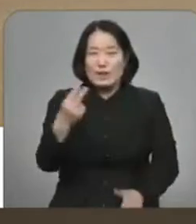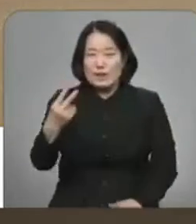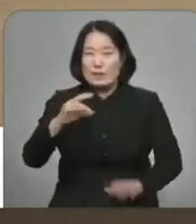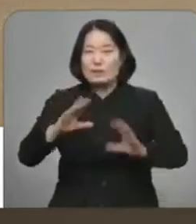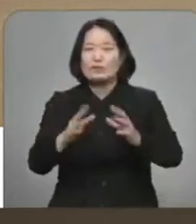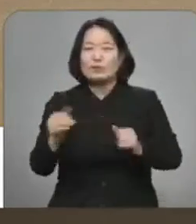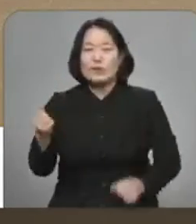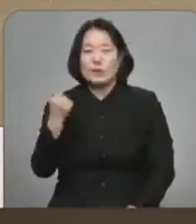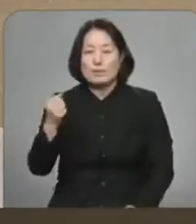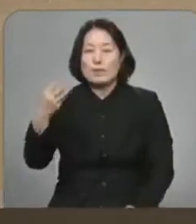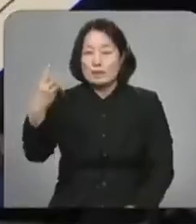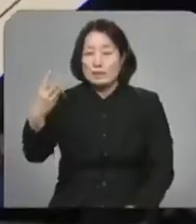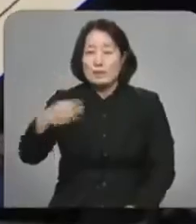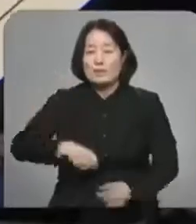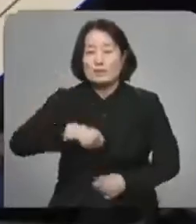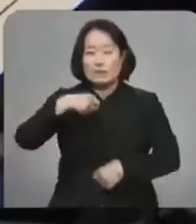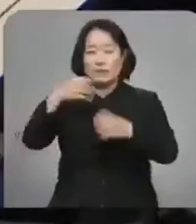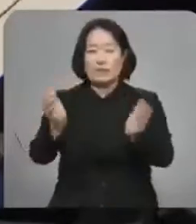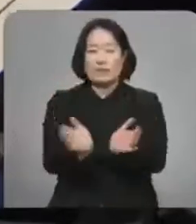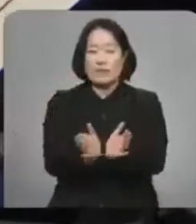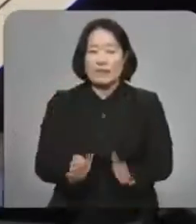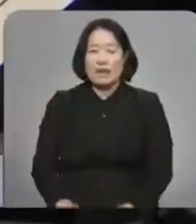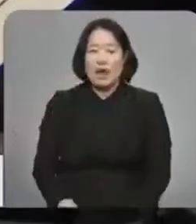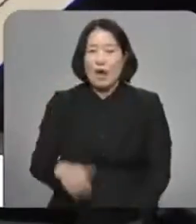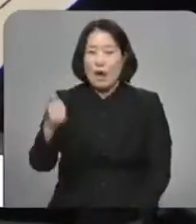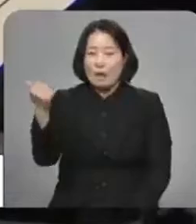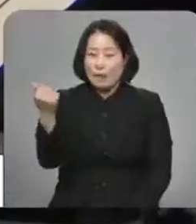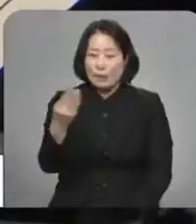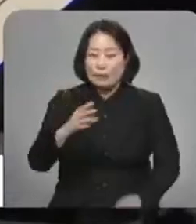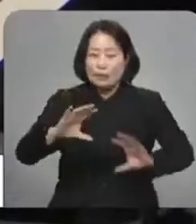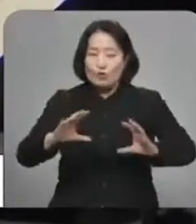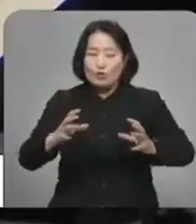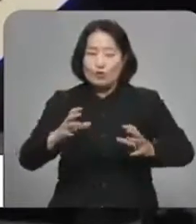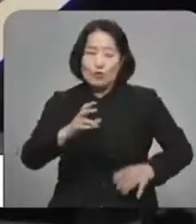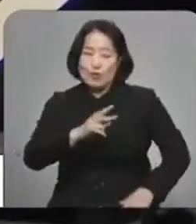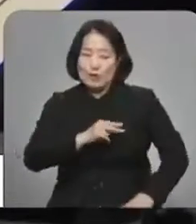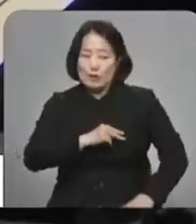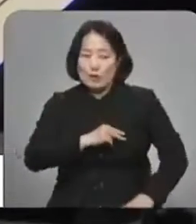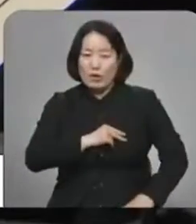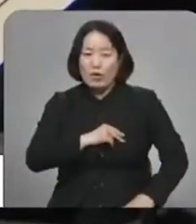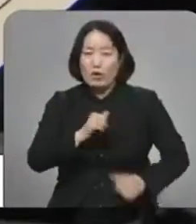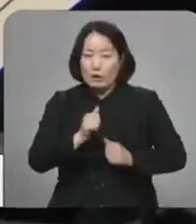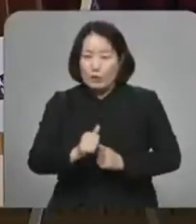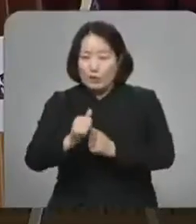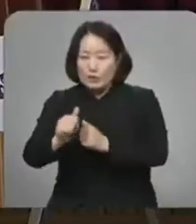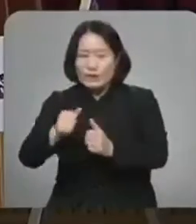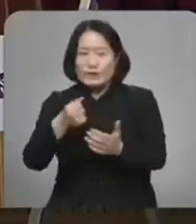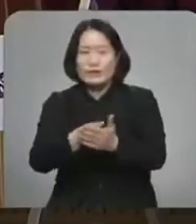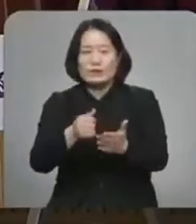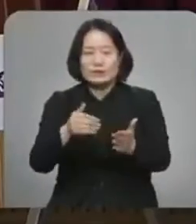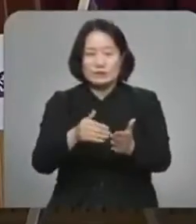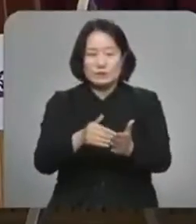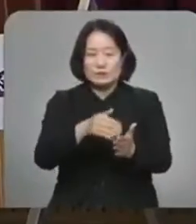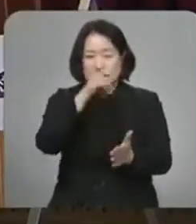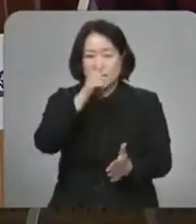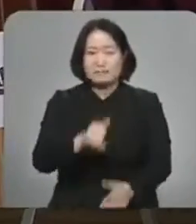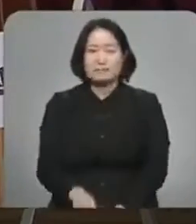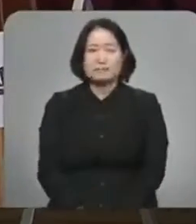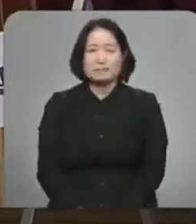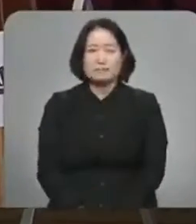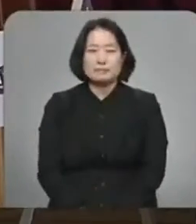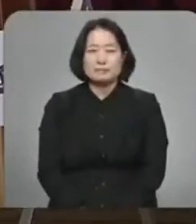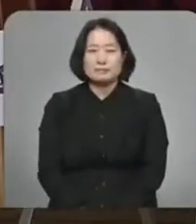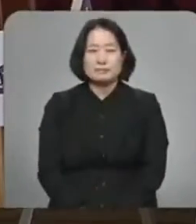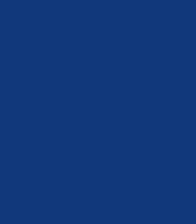정의당 의 순으로 되어있습니다 정당 기온은 국회의원 숫자에 따라 결정되기 때문입니다 kbs 뉴스 박사님의